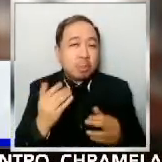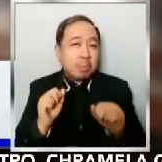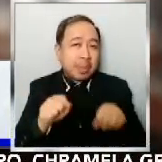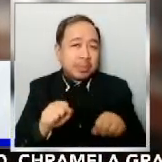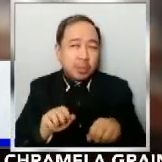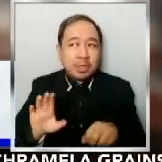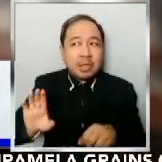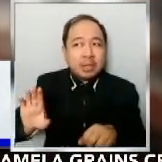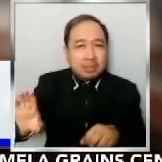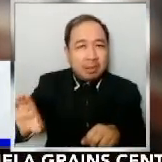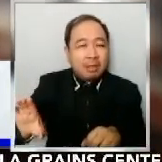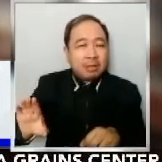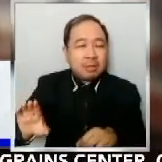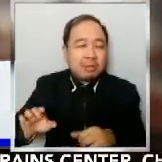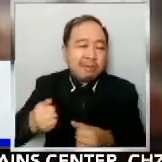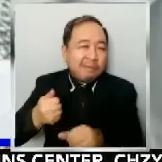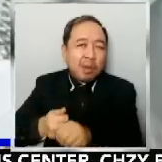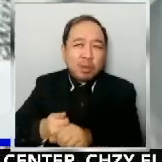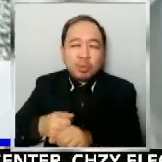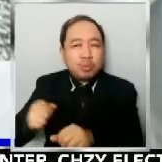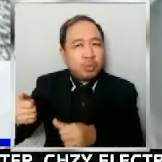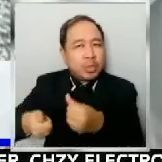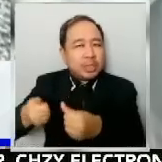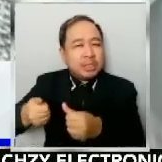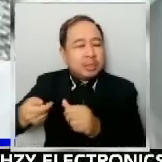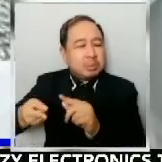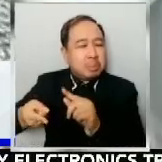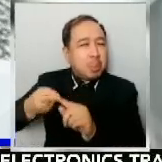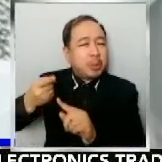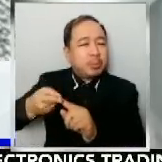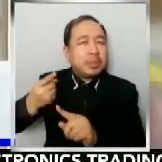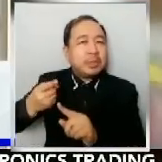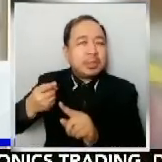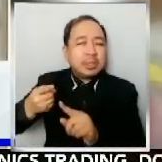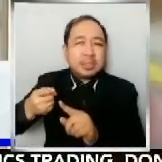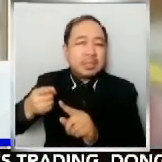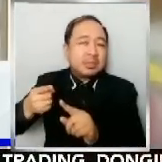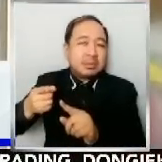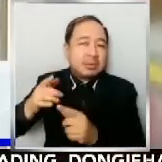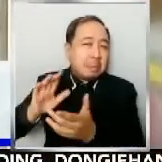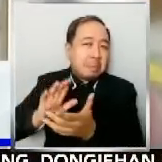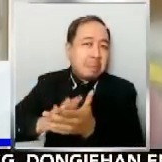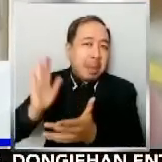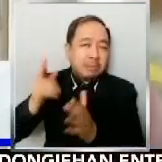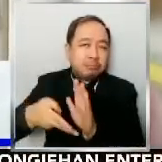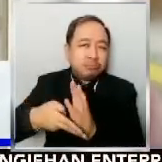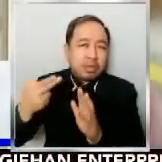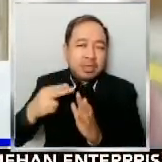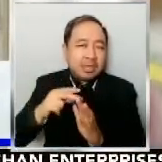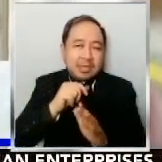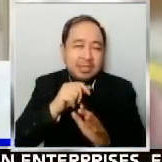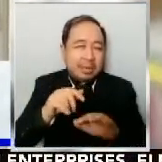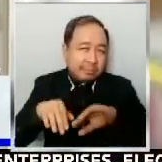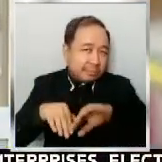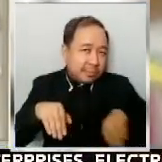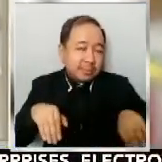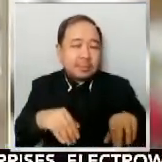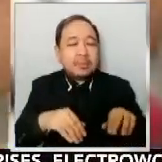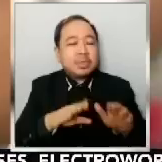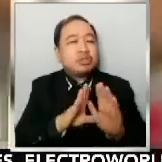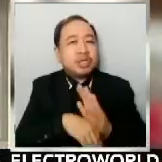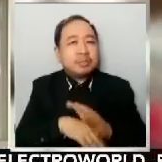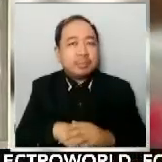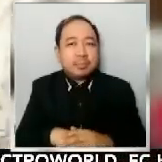brands or wag na dito sa mga pinakamura. Mataas na presyo ng raw materials ang ikinakatwiran ng